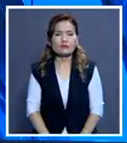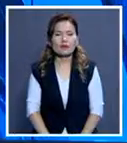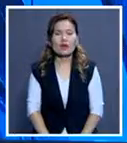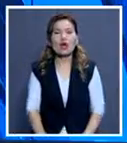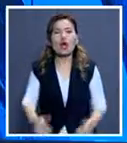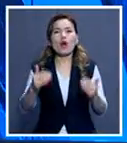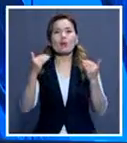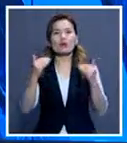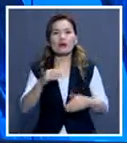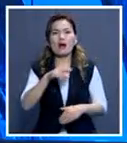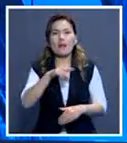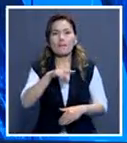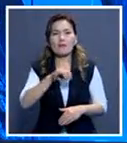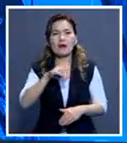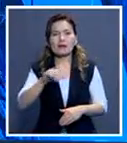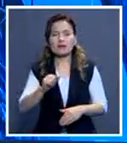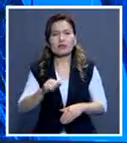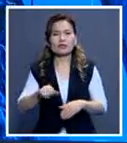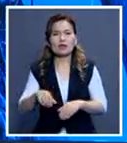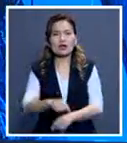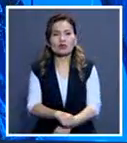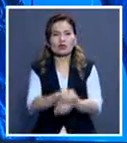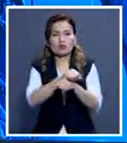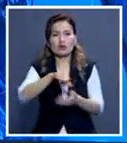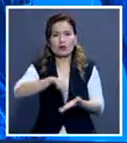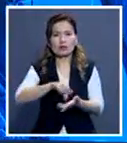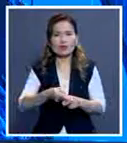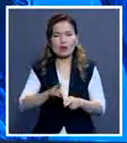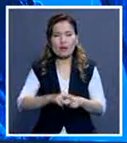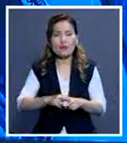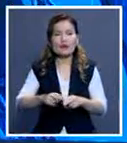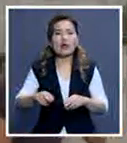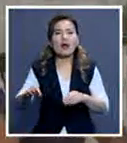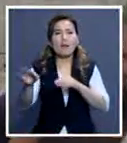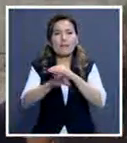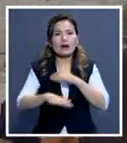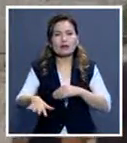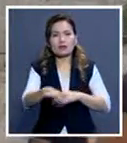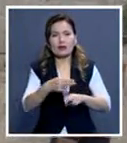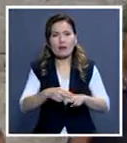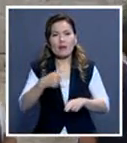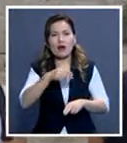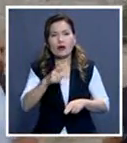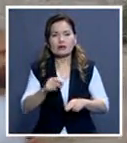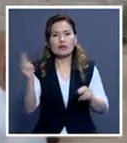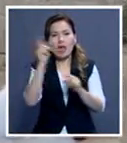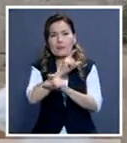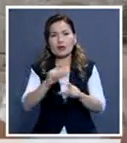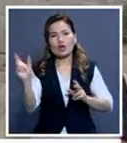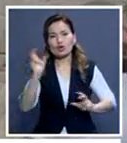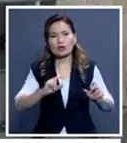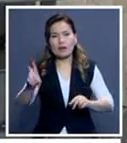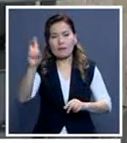Әлемнен бірер ақпар. Бүгін палестиналықтар жалпы ұлттық ереуіл жариялайды. Сондықтан батыс жағалауда, Иерусалимде, Газада мектептер,